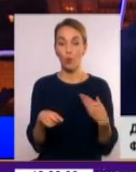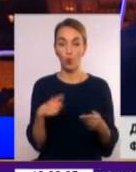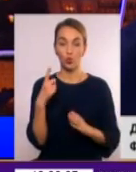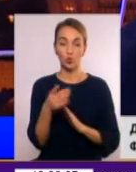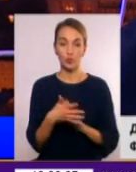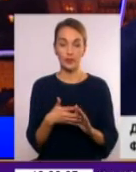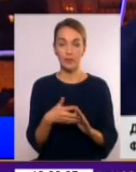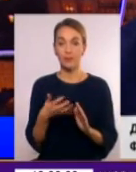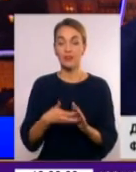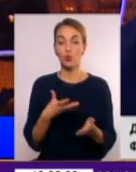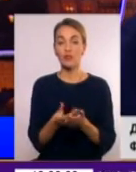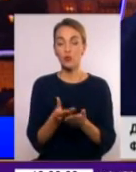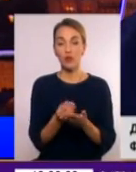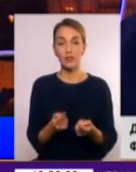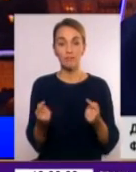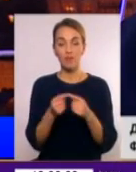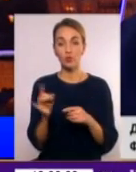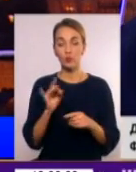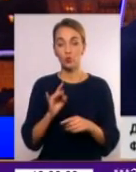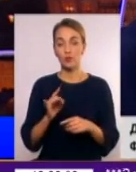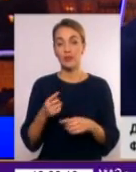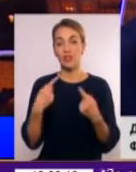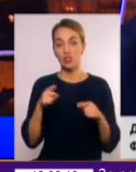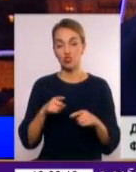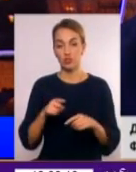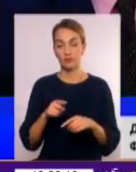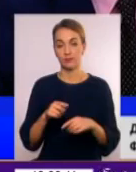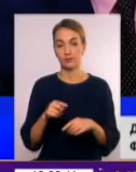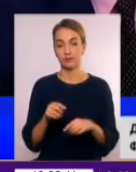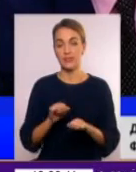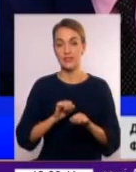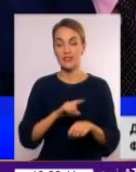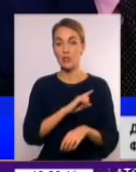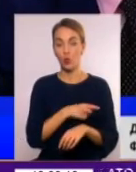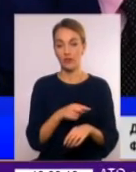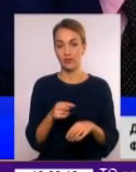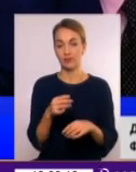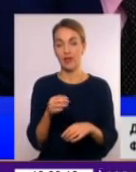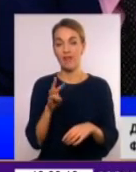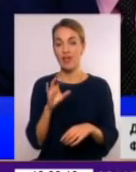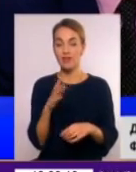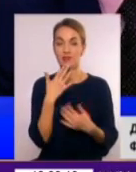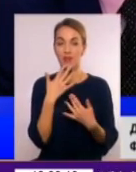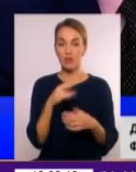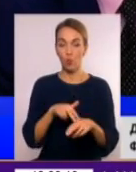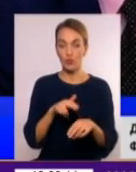розумієте, недофінансувати певною мірою силові інші структури, там МВС, там, чи там Нацполіцію, да, це також питання дуже складне. Чому? Тому